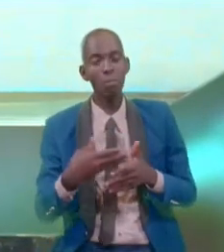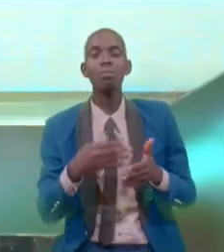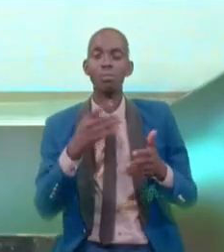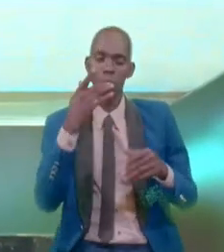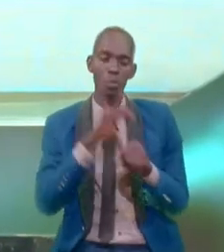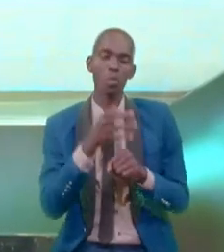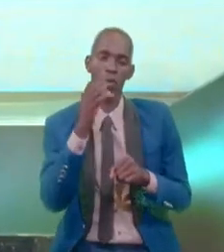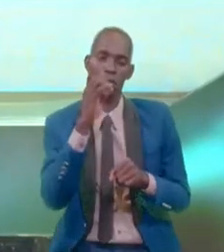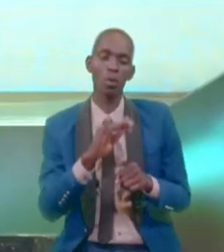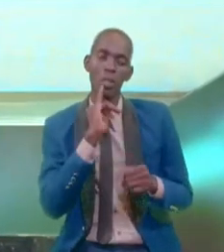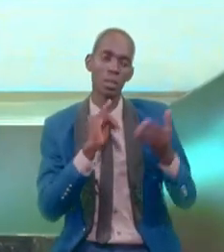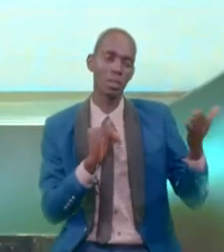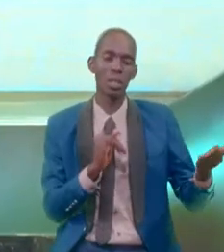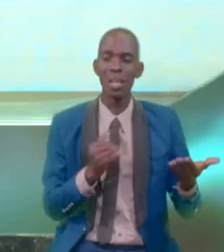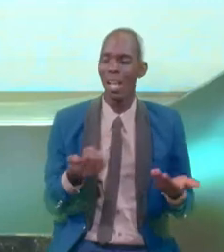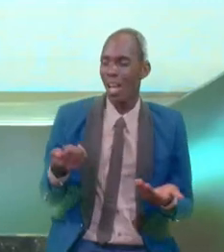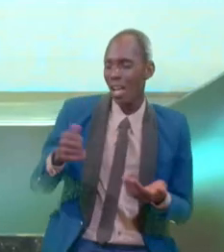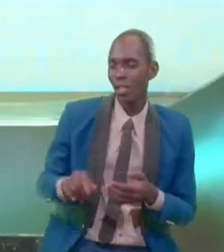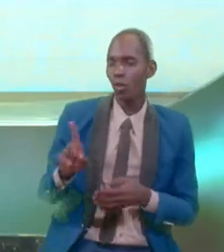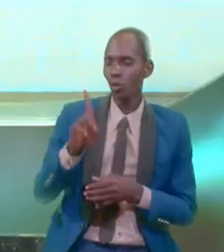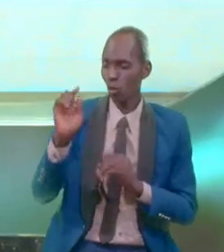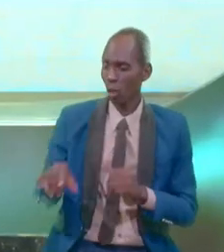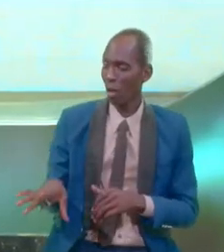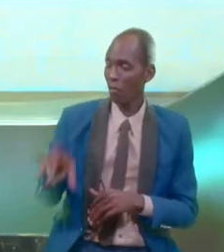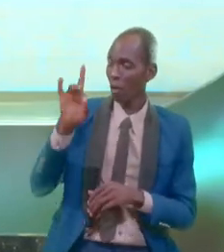la cuisine, dans vos chambres, dans votre douche.